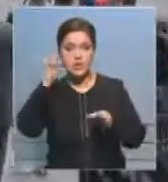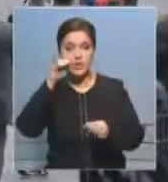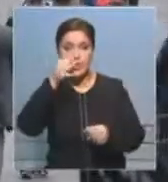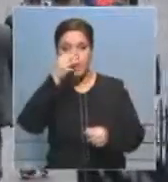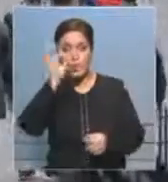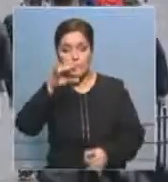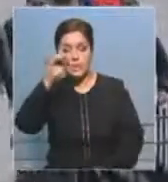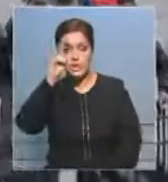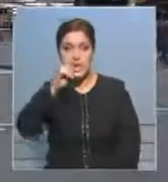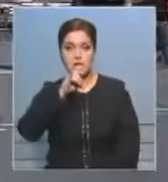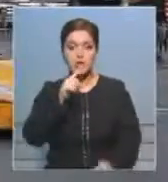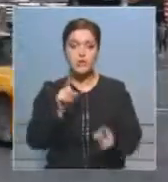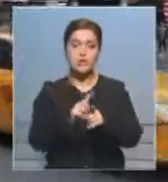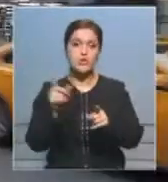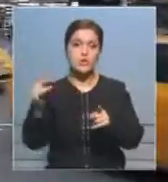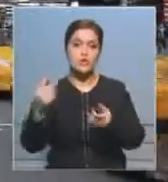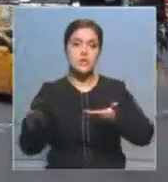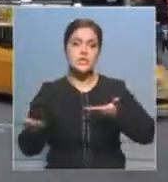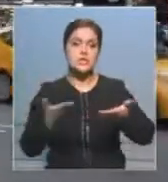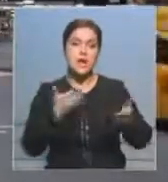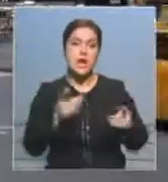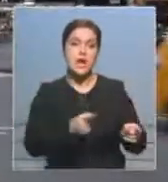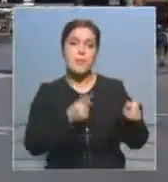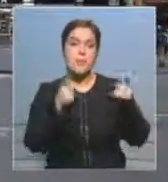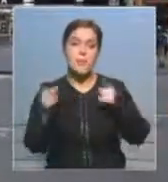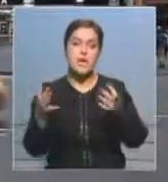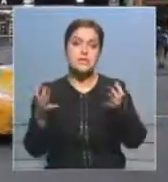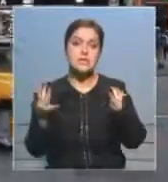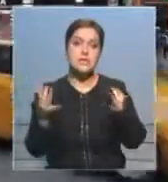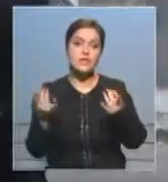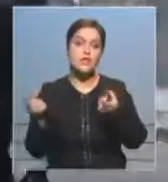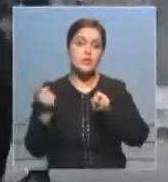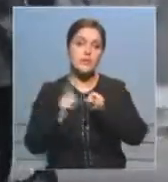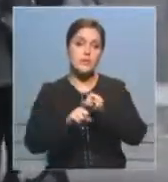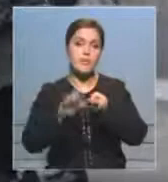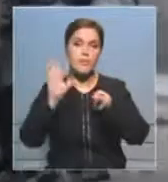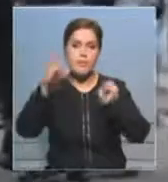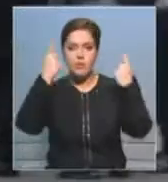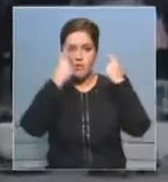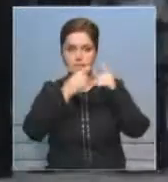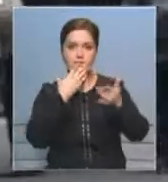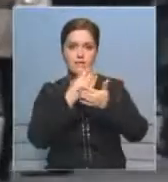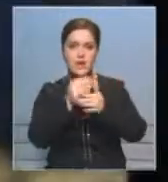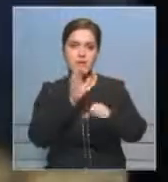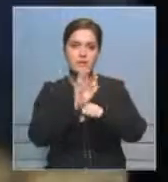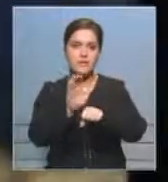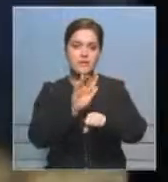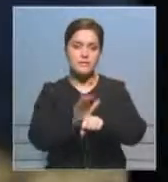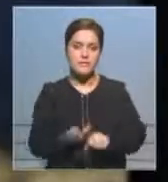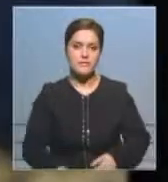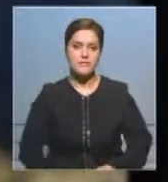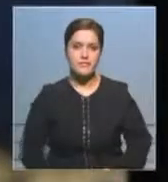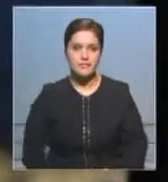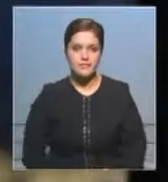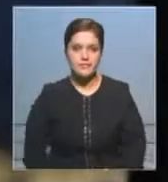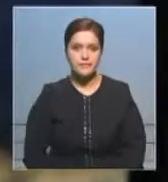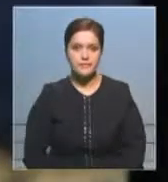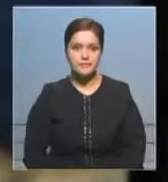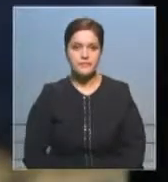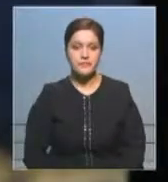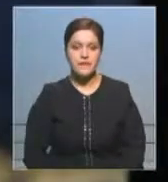казахстана который предпринимает шаги по переходу от сырьевой зависимости индустриально-инновационной экономики я саша что